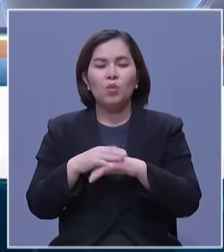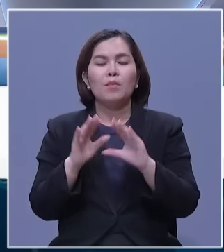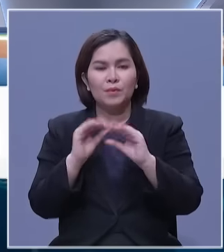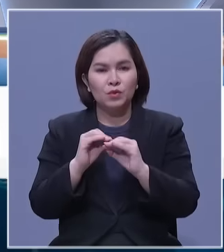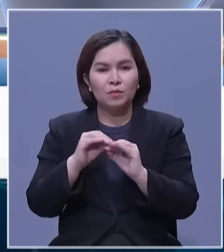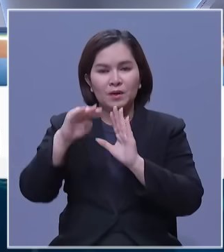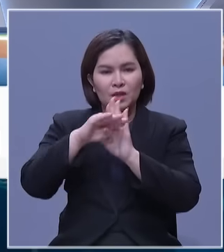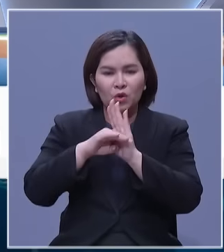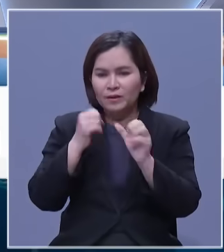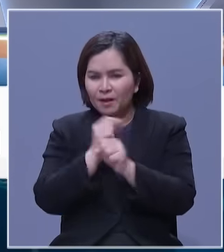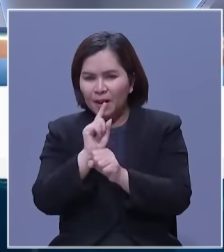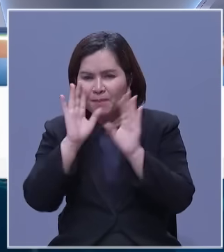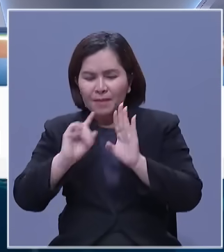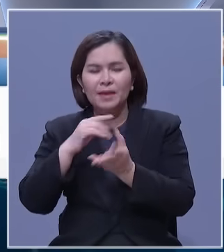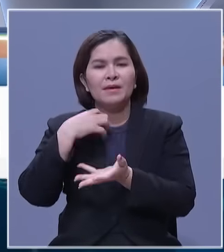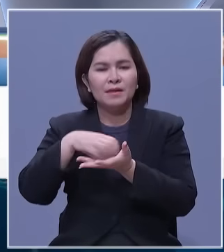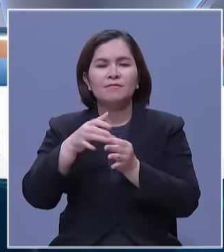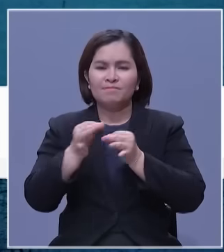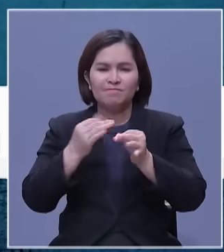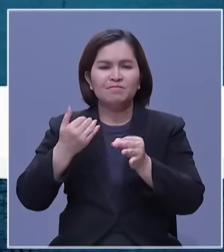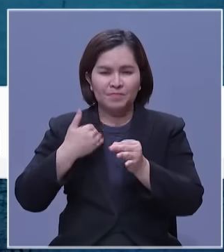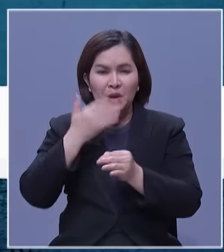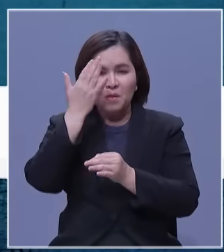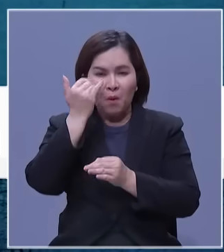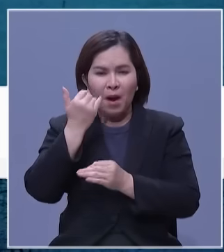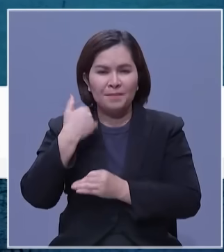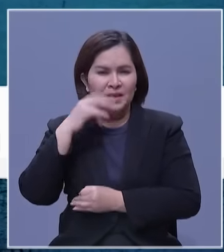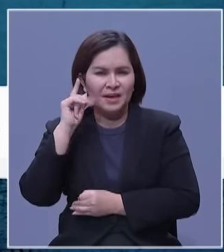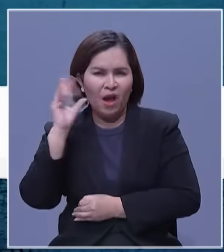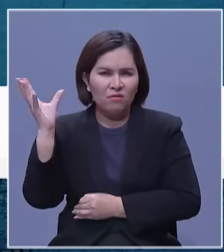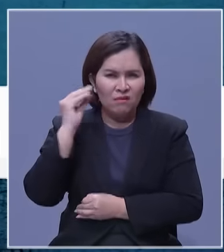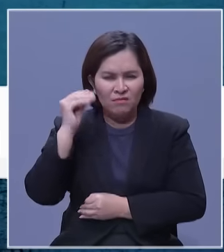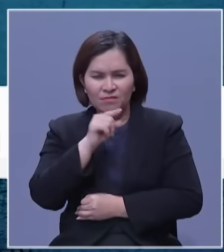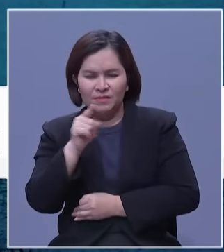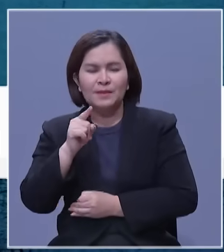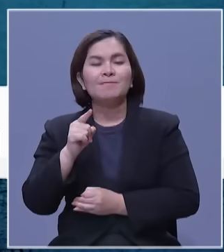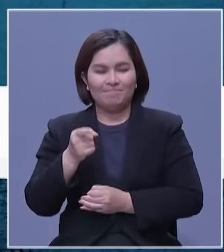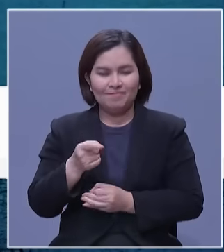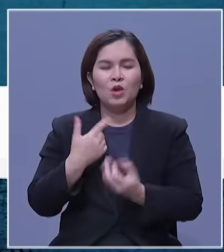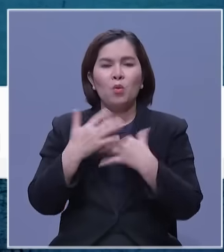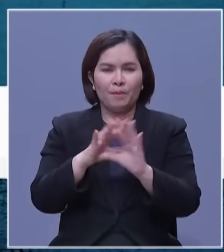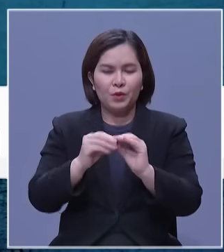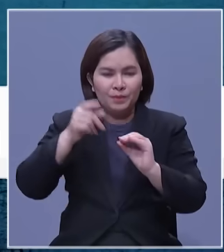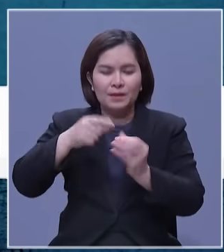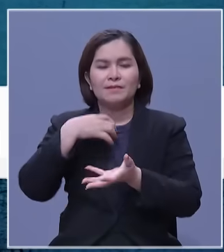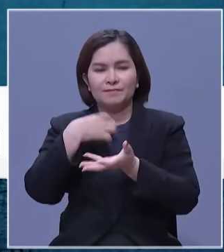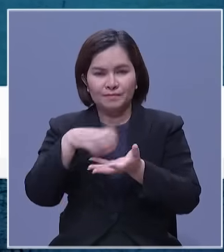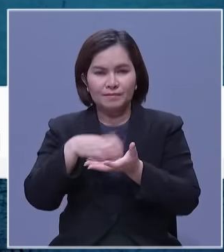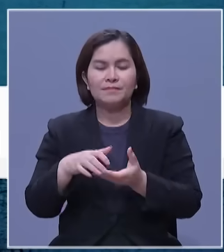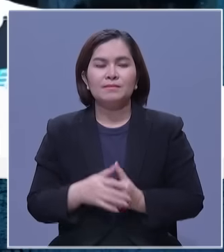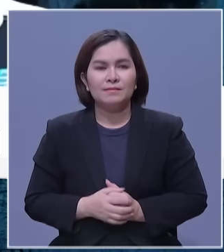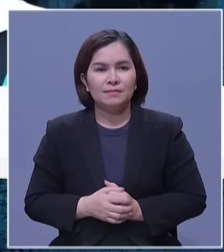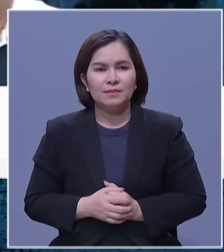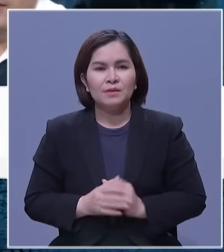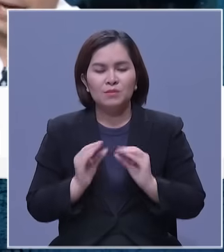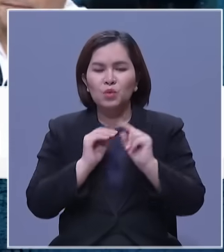การประชุมเมื่อวานนี้หลังจากมีข่าวลือต่างๆนานาออกมานะครับท่านวินัยเนี่ยท่านบอกว่าในที่ประชุมเนี่ย